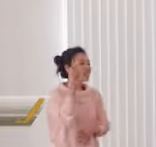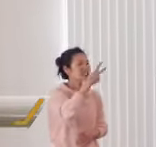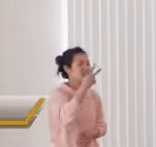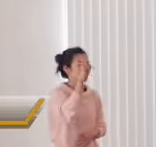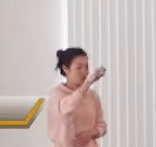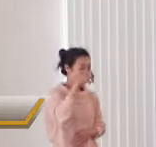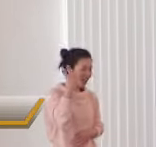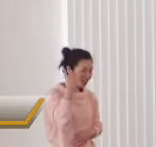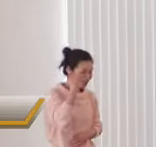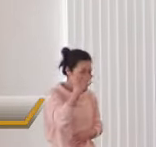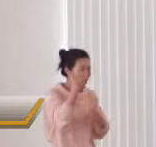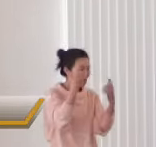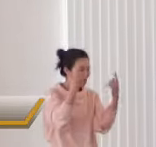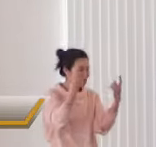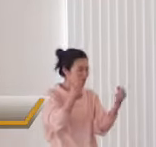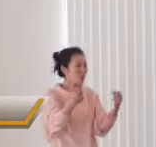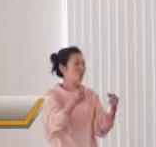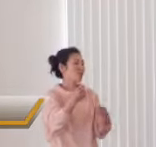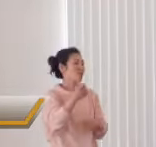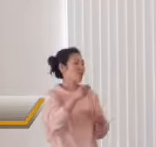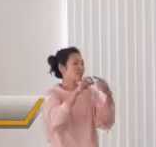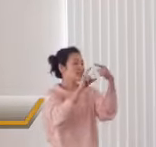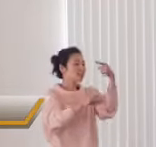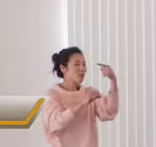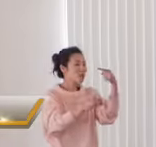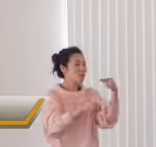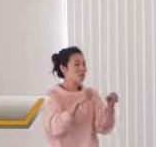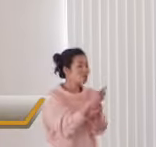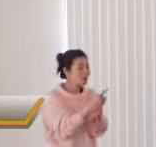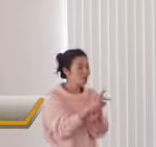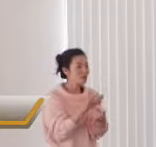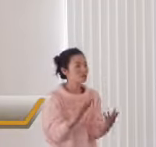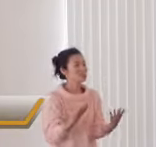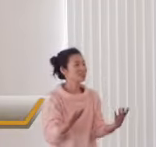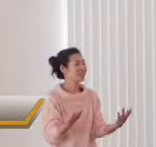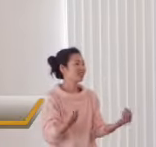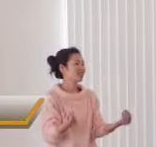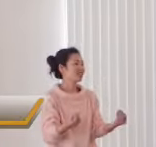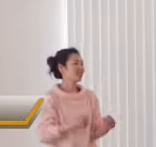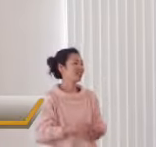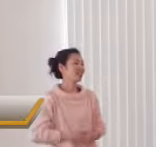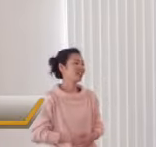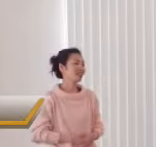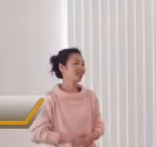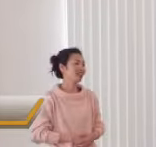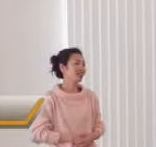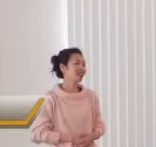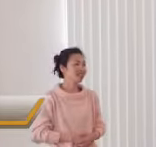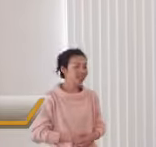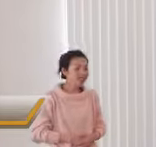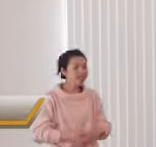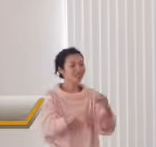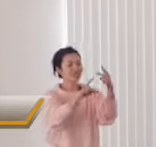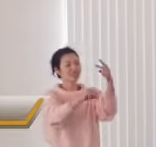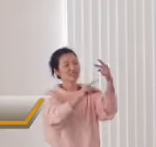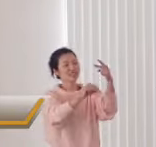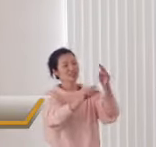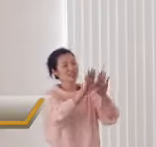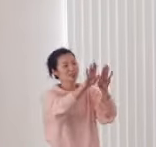2018年も1月はあっという間にどっかに行ってしまいまして2月に入りました。